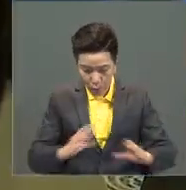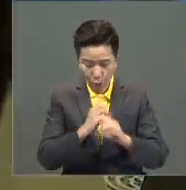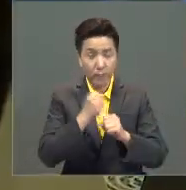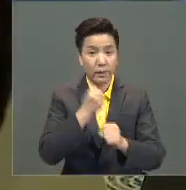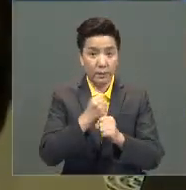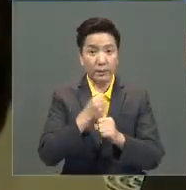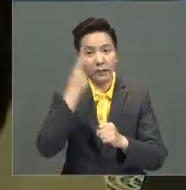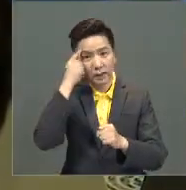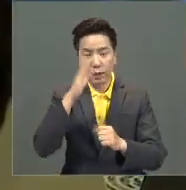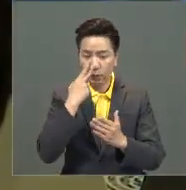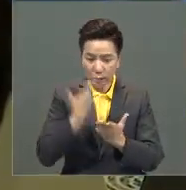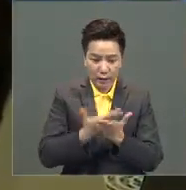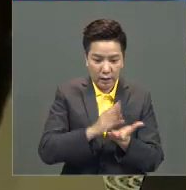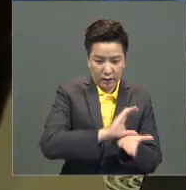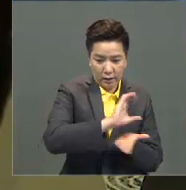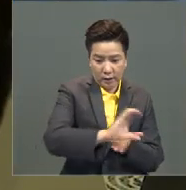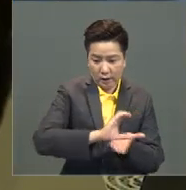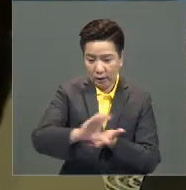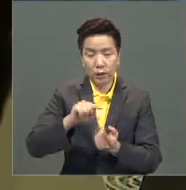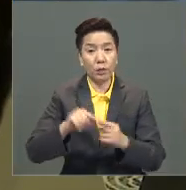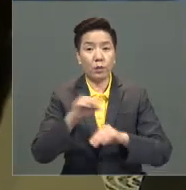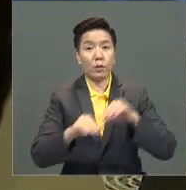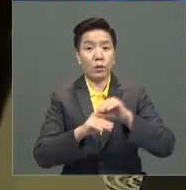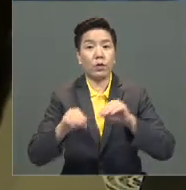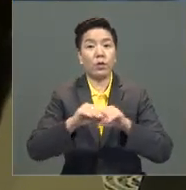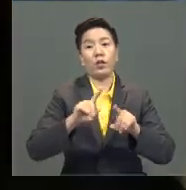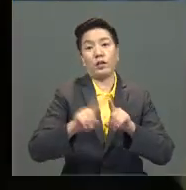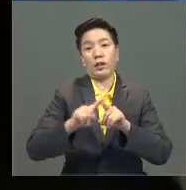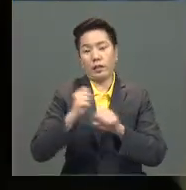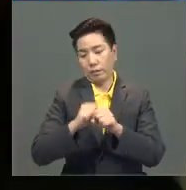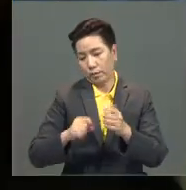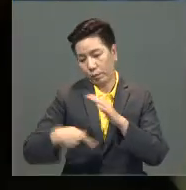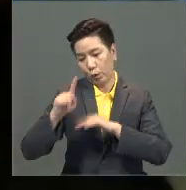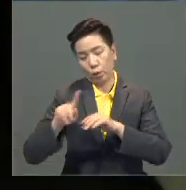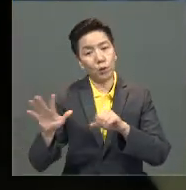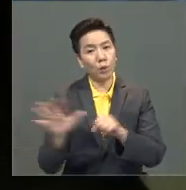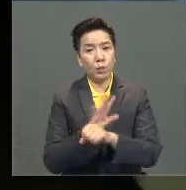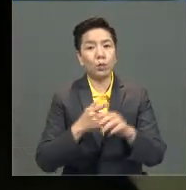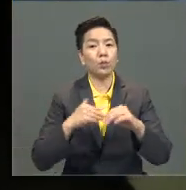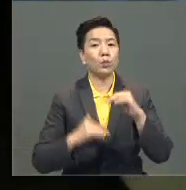และจะเร่งติดตามการใช้จ่ายงบประมาณในโครงการต่างๆให้เกิดประสิทธิภาพสูงสุดค่ะ